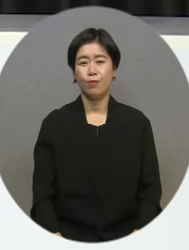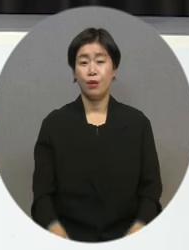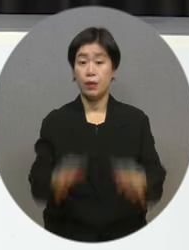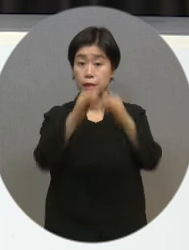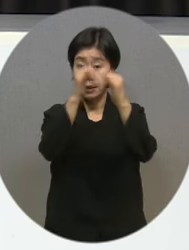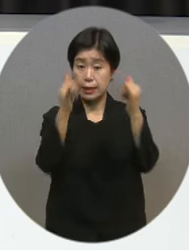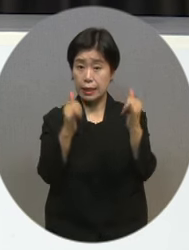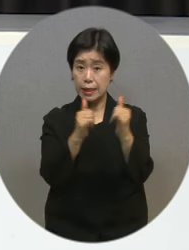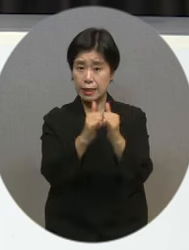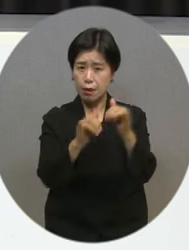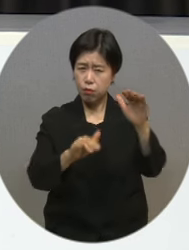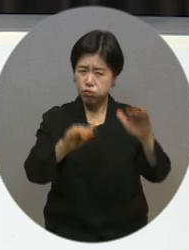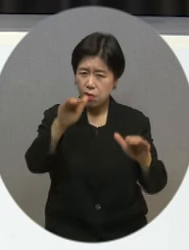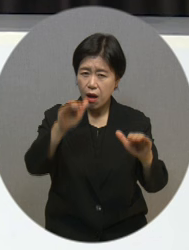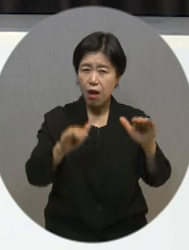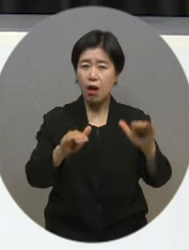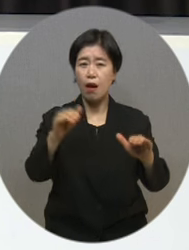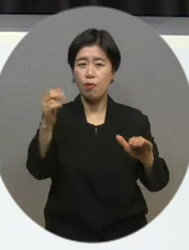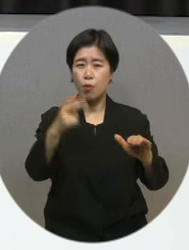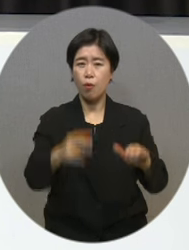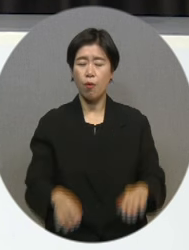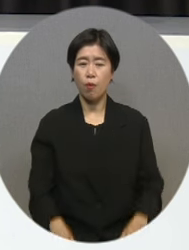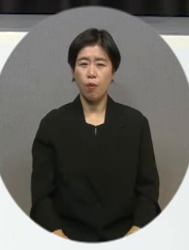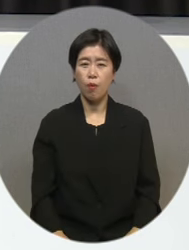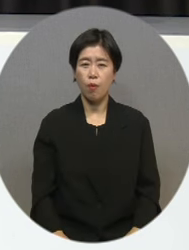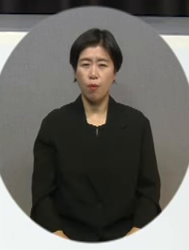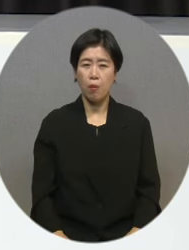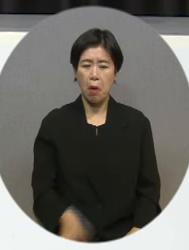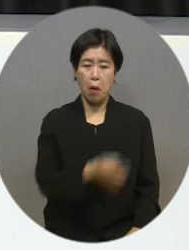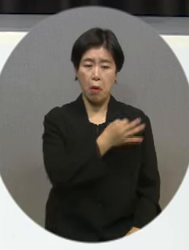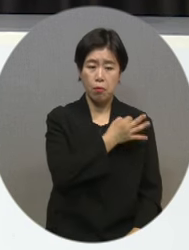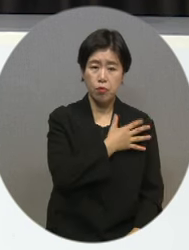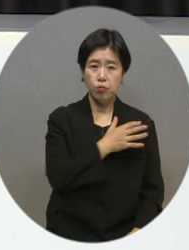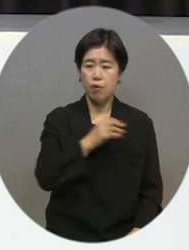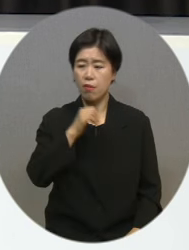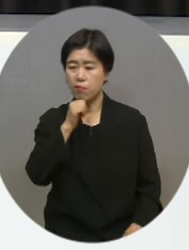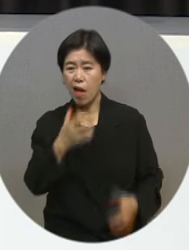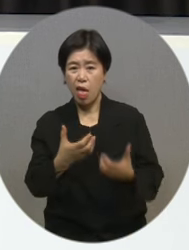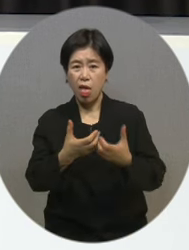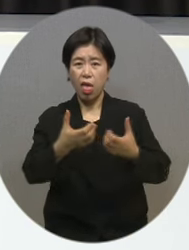사회적 불평등과 어떤 양극화의 상징적인